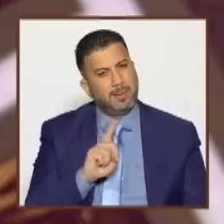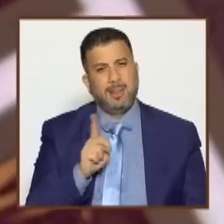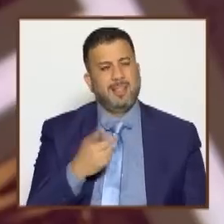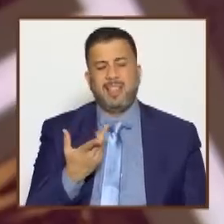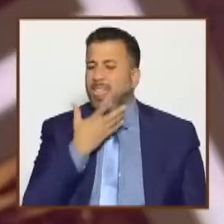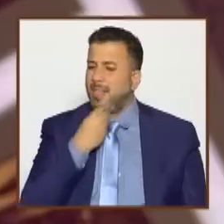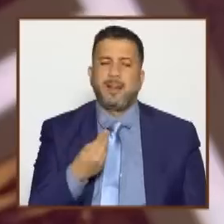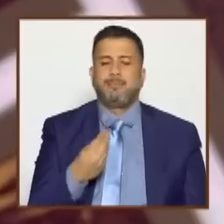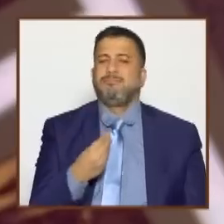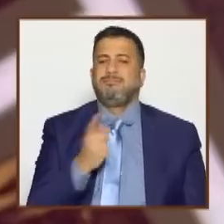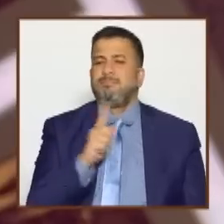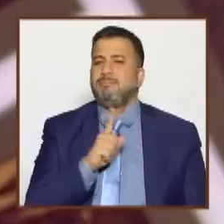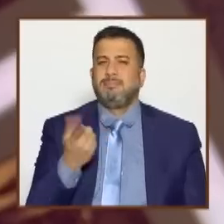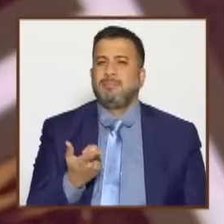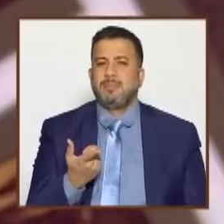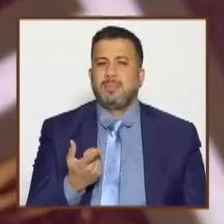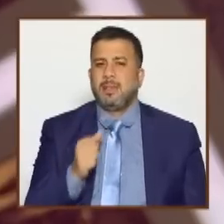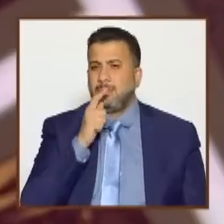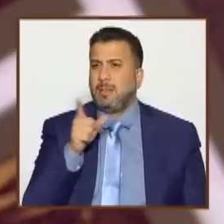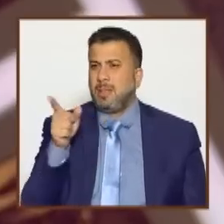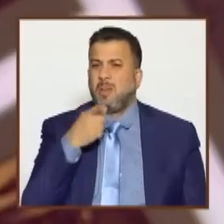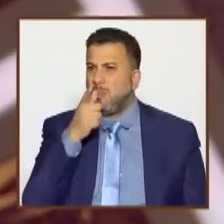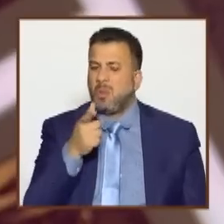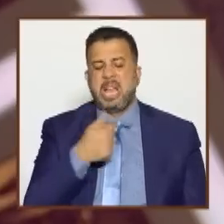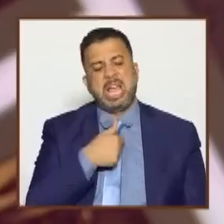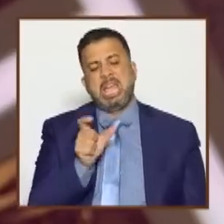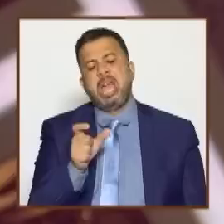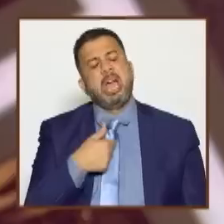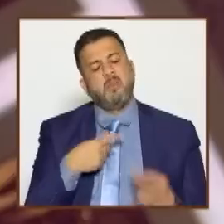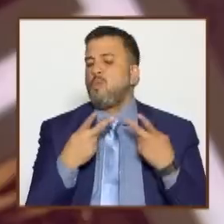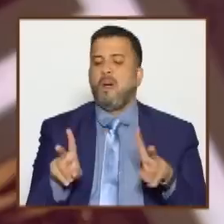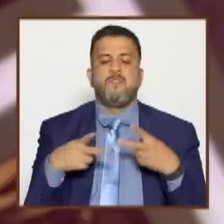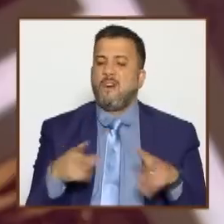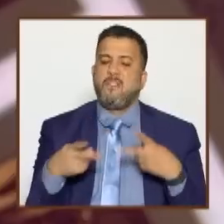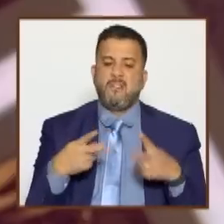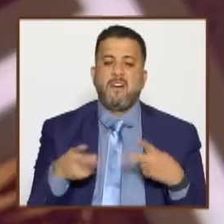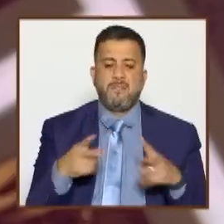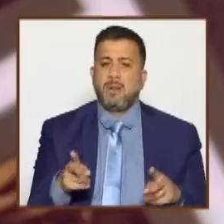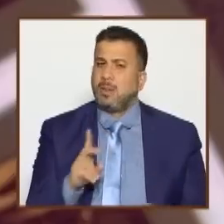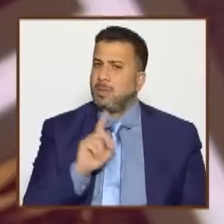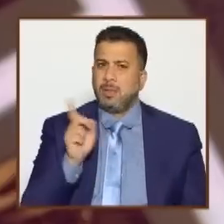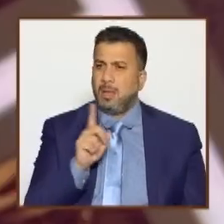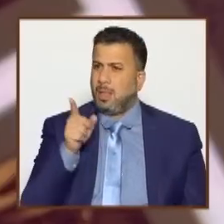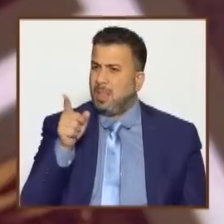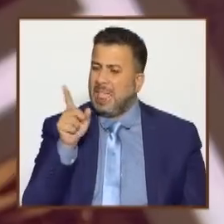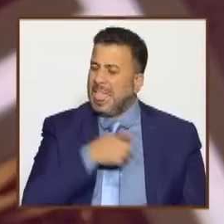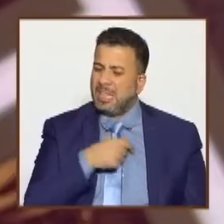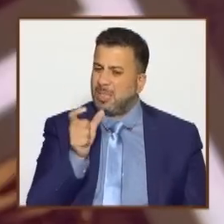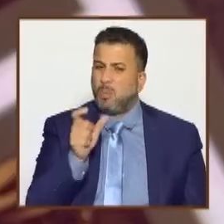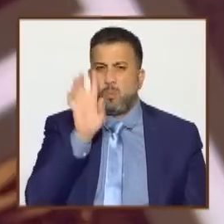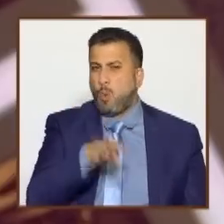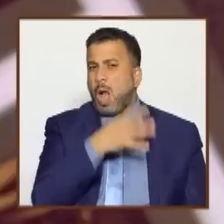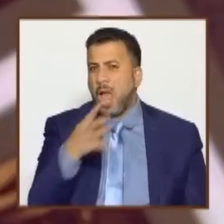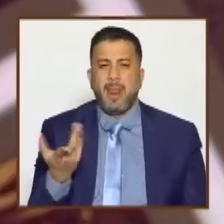أبو خالد يقول لا تنادوني إلا بمثل هذا أنا راضي، لا يعني رضا الشخص على أمر مخالف